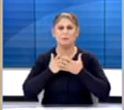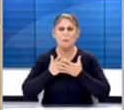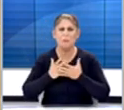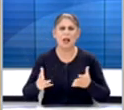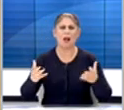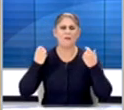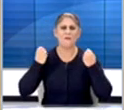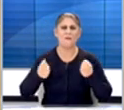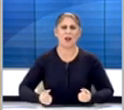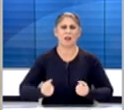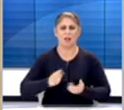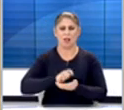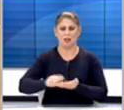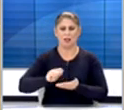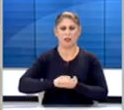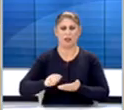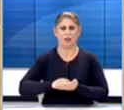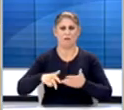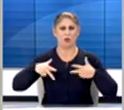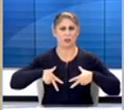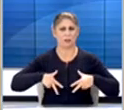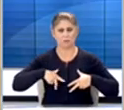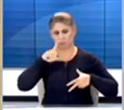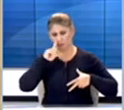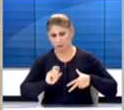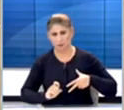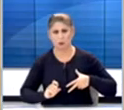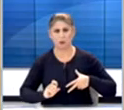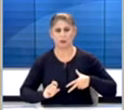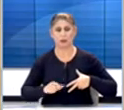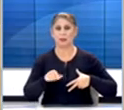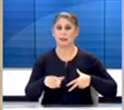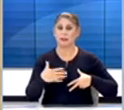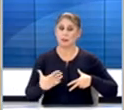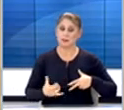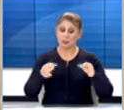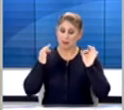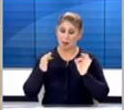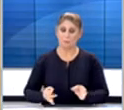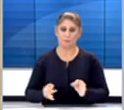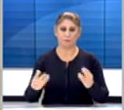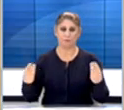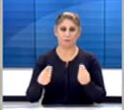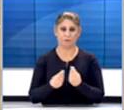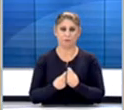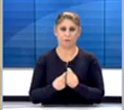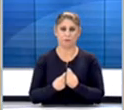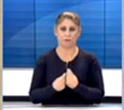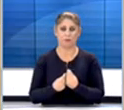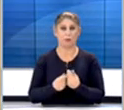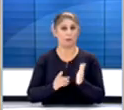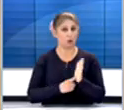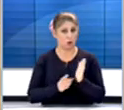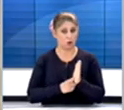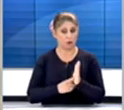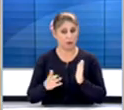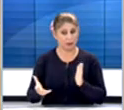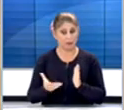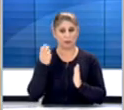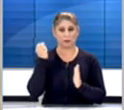και βαριά γραφειοκρατία η οποία μας υποχρεώνει προκειμένου να είμαστε απολύτως συμβατοί με τον νόμο και να διασφαλίσουμε